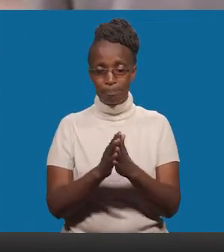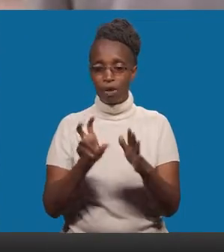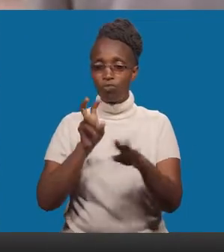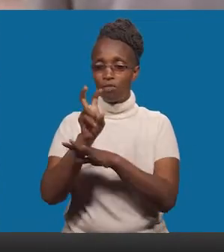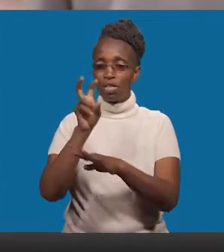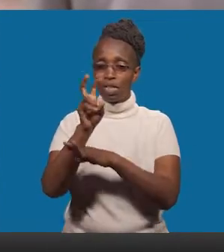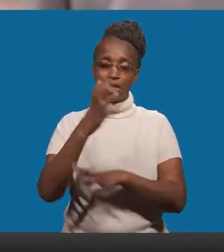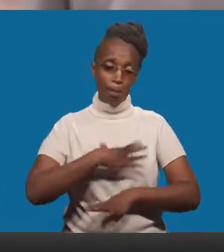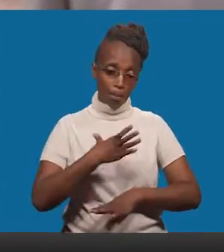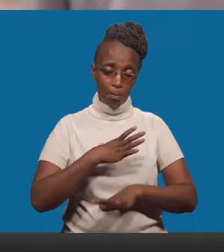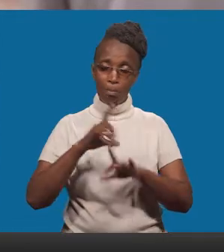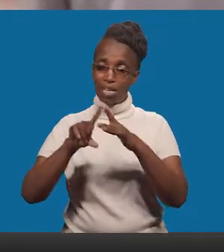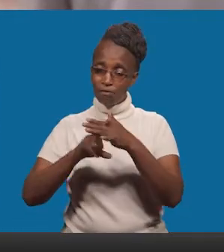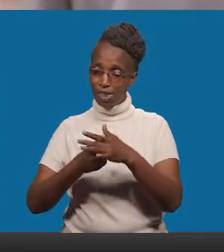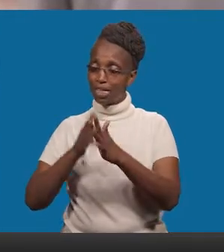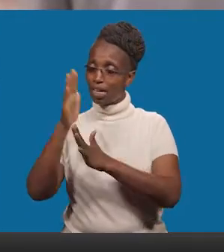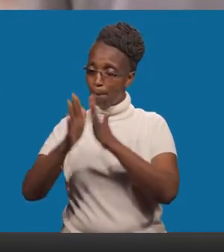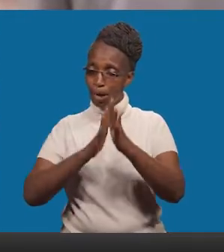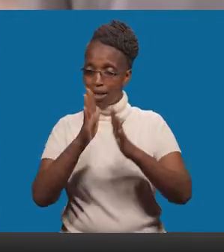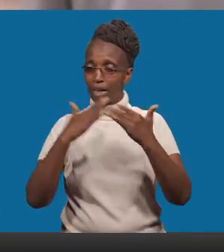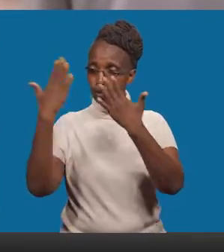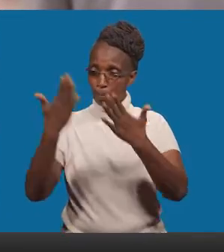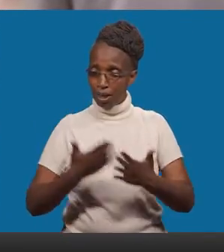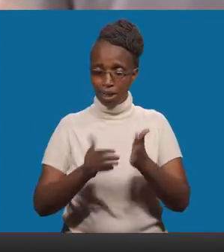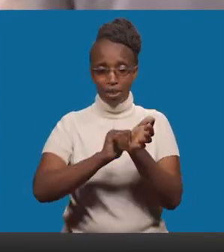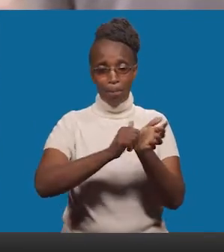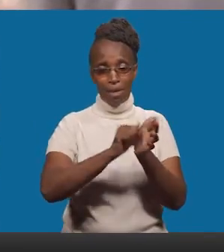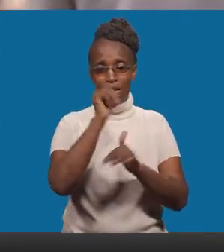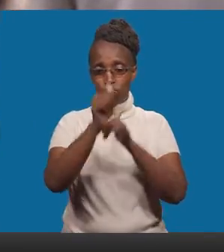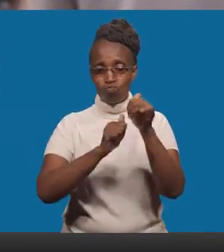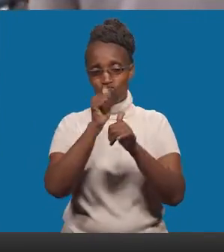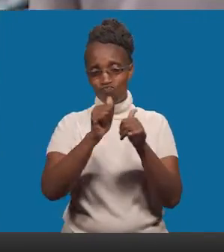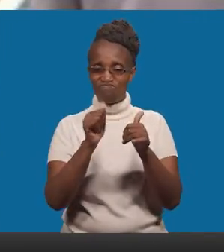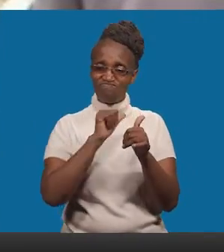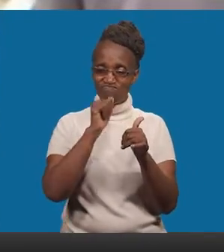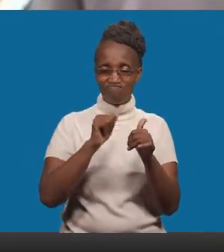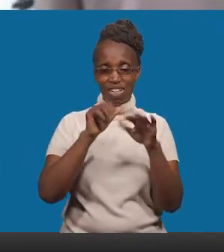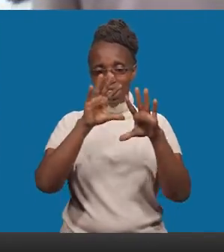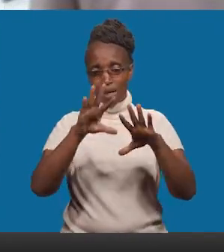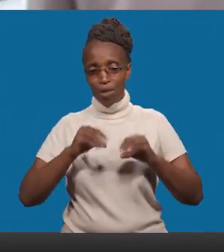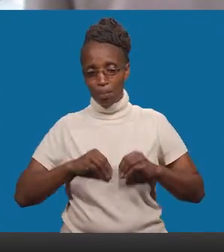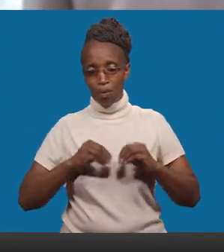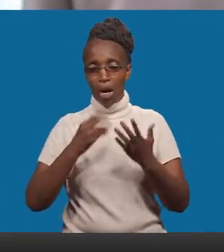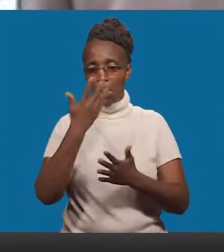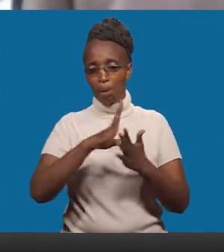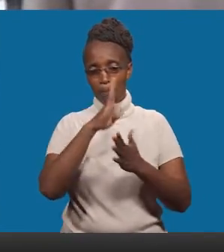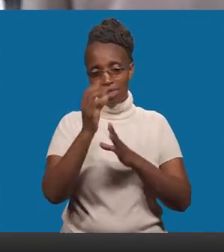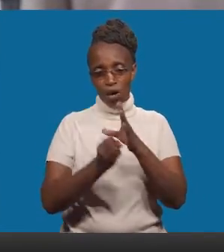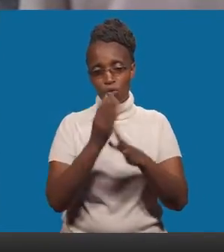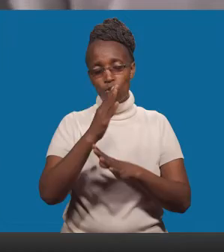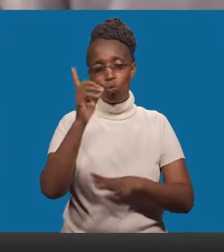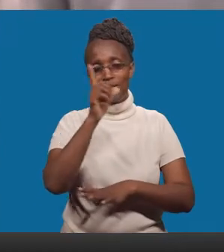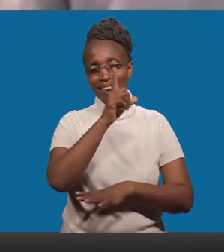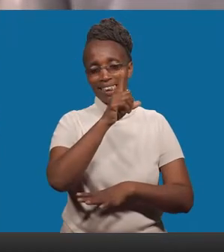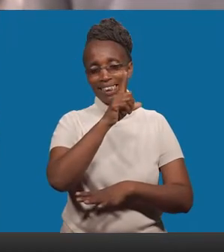wale makateli pia wameanza kujipanga kuleta mahindi ambayo ni gushi na kilimo ya mahindi hii Kenya